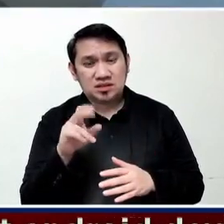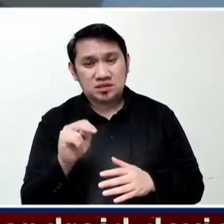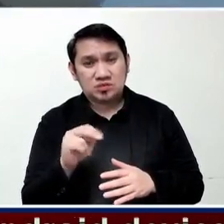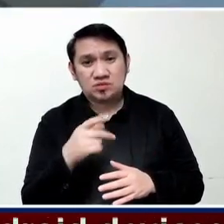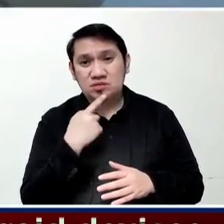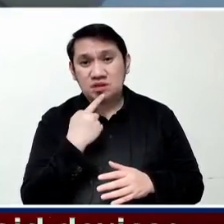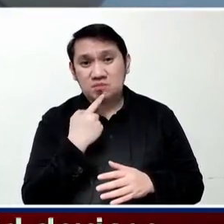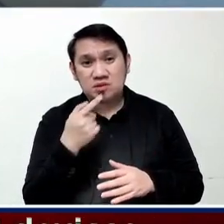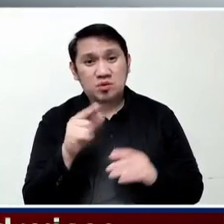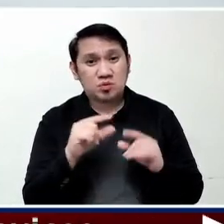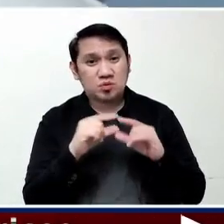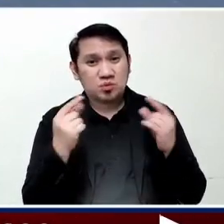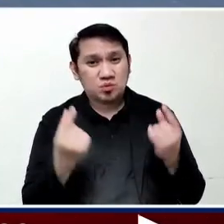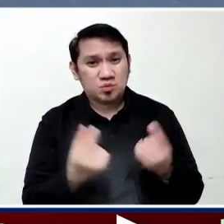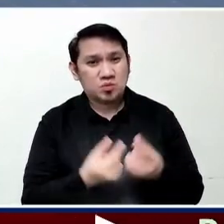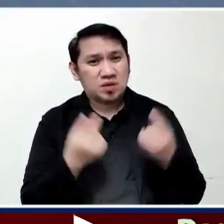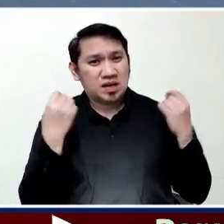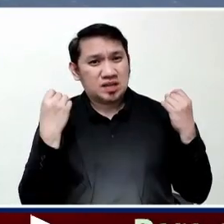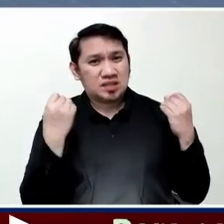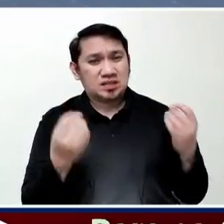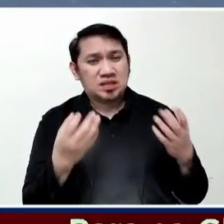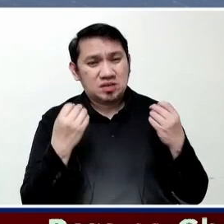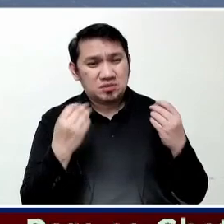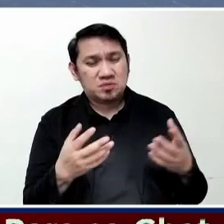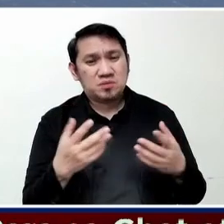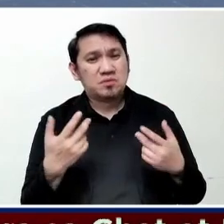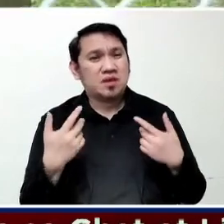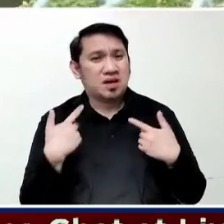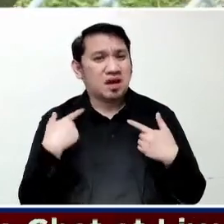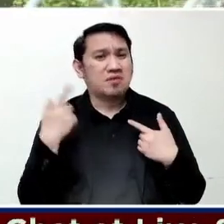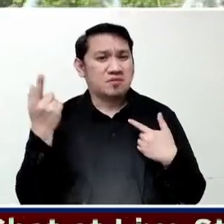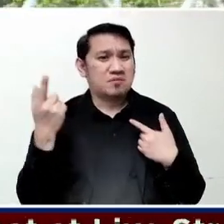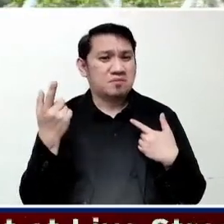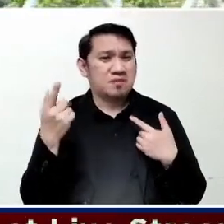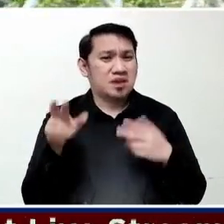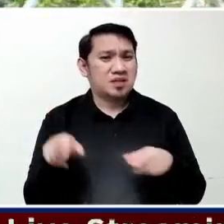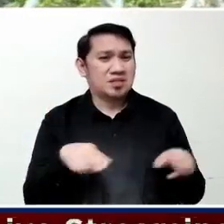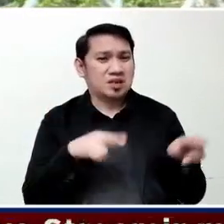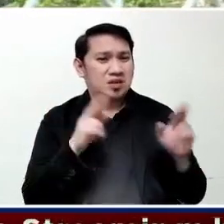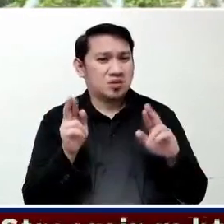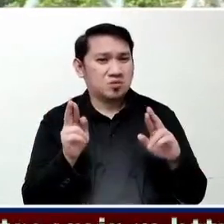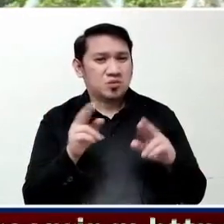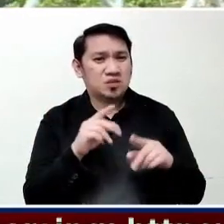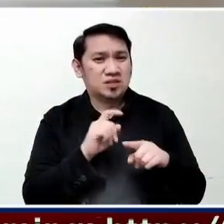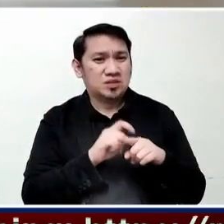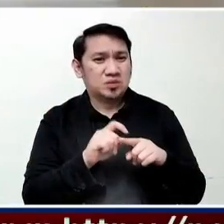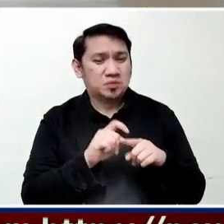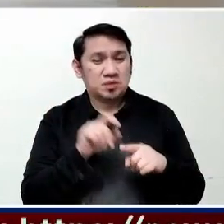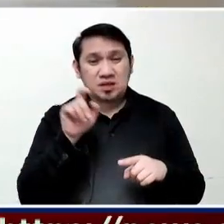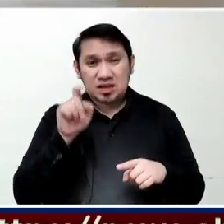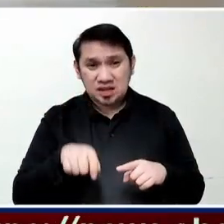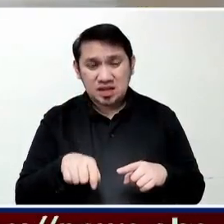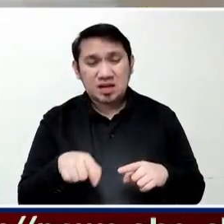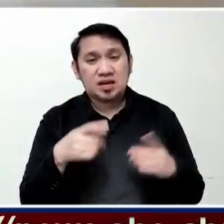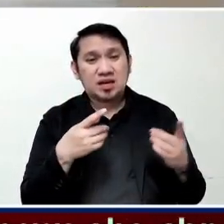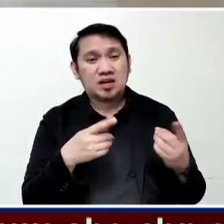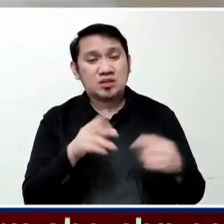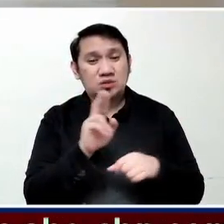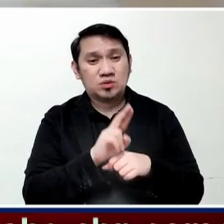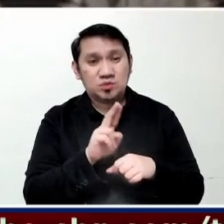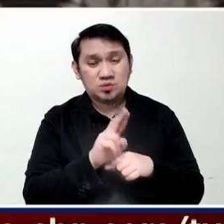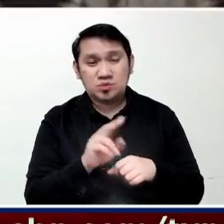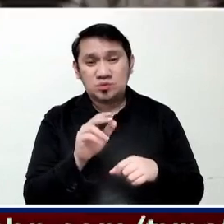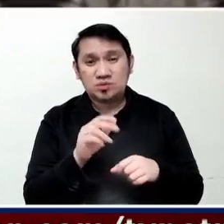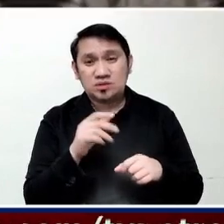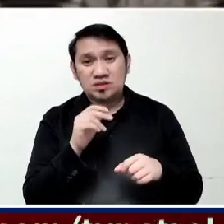grupo, sangkaterba naman ang renewable energy sa Pilipinas, kaya ito dapat ang gamitin imbis na langis o